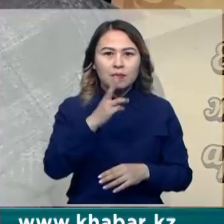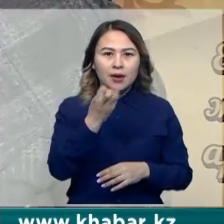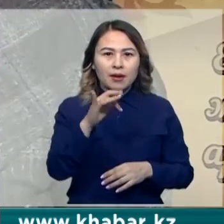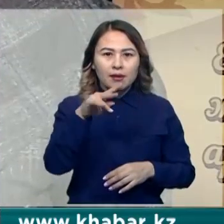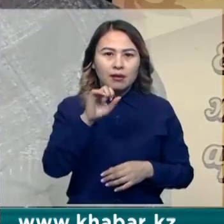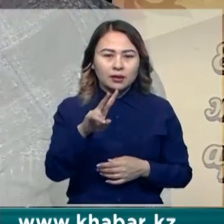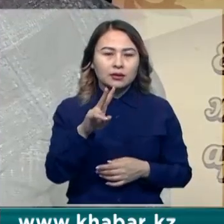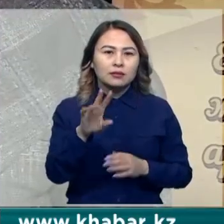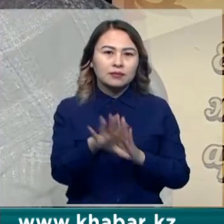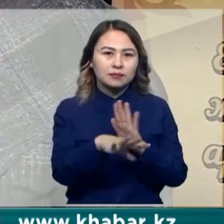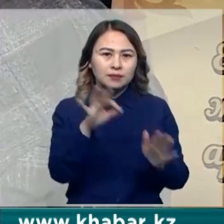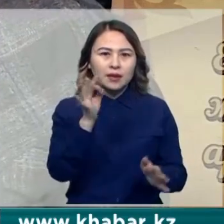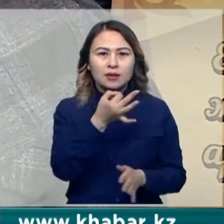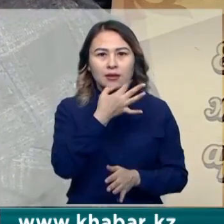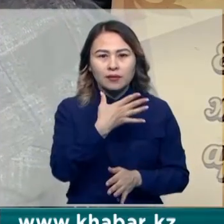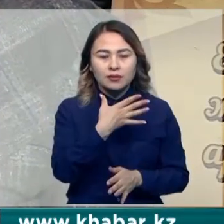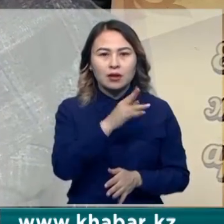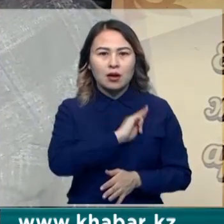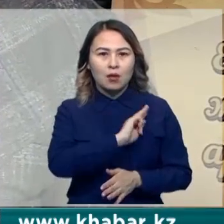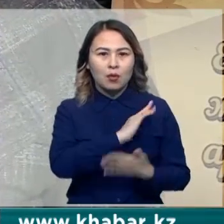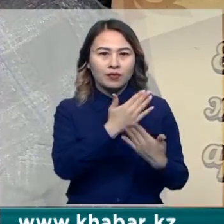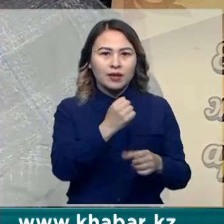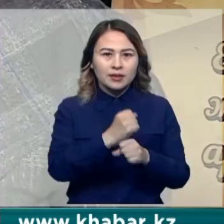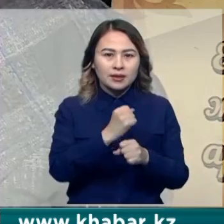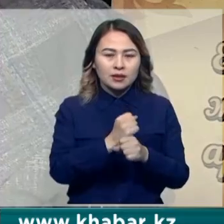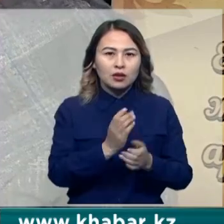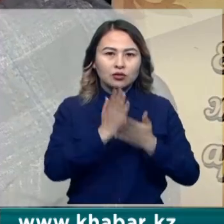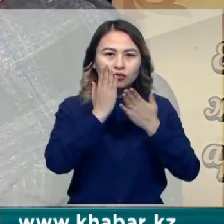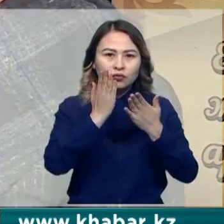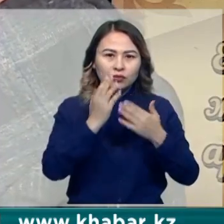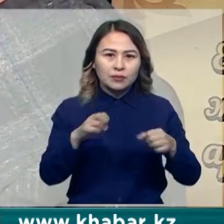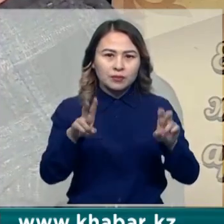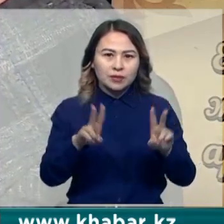Азмағамбетовтың жұмысын таңдап алды. Ол Абайдың қарасөз оқып отырған мүсіні болады.